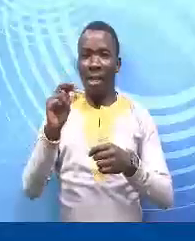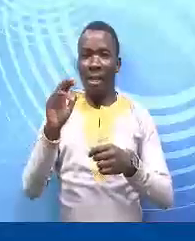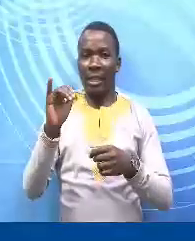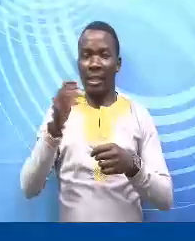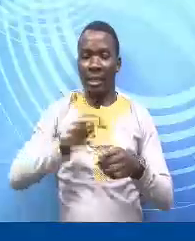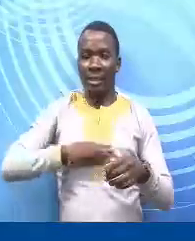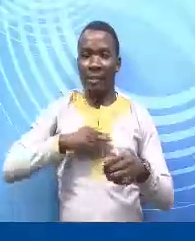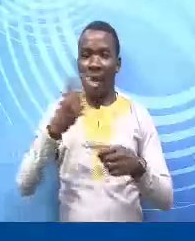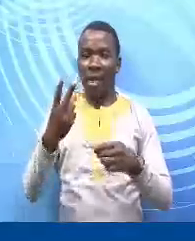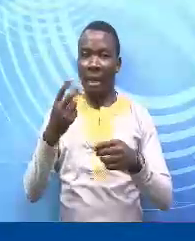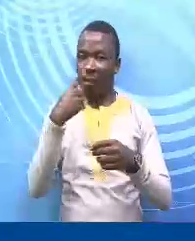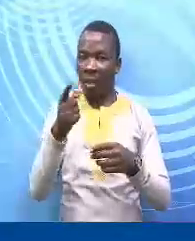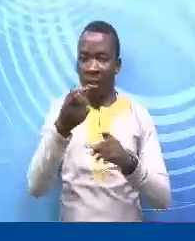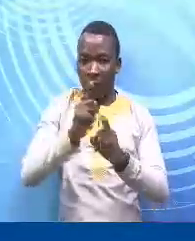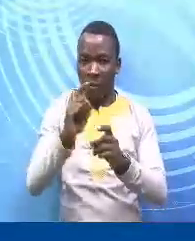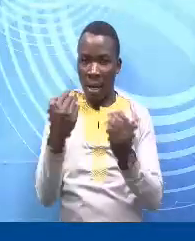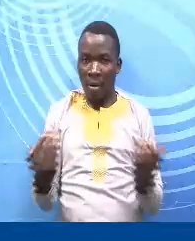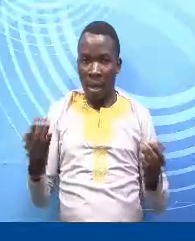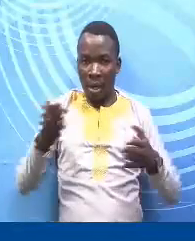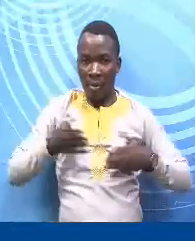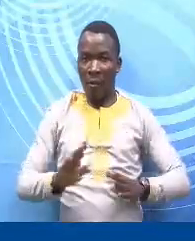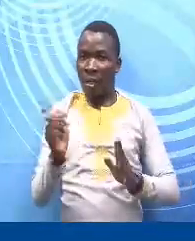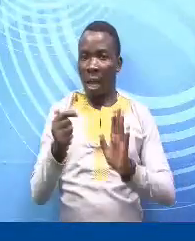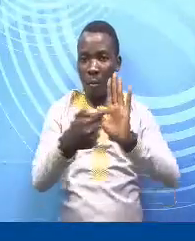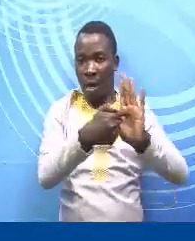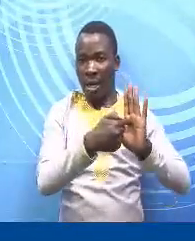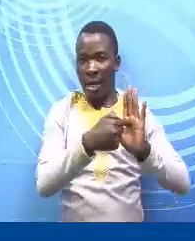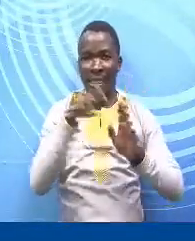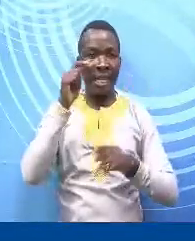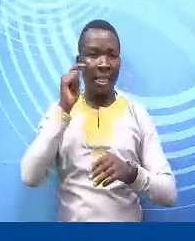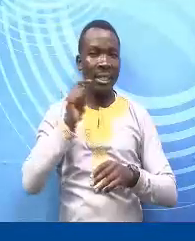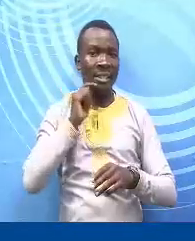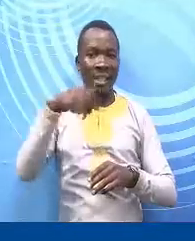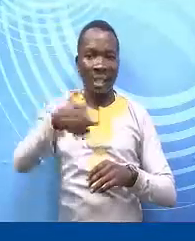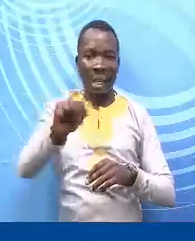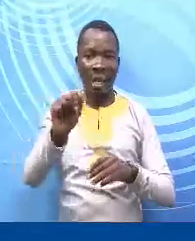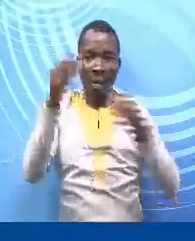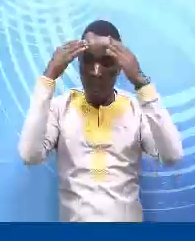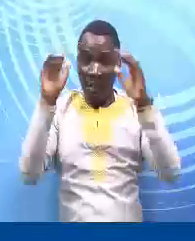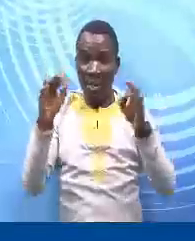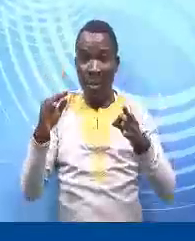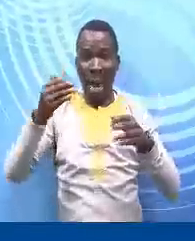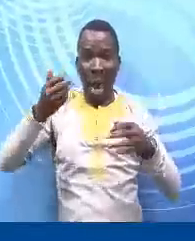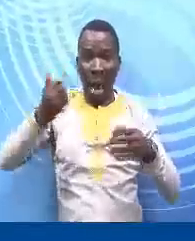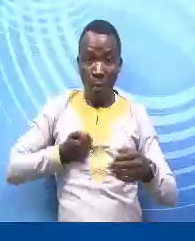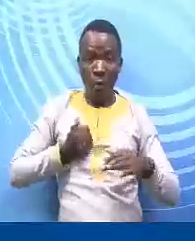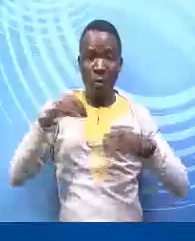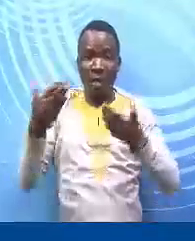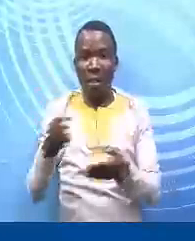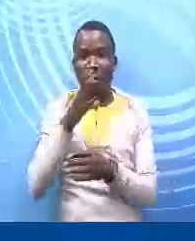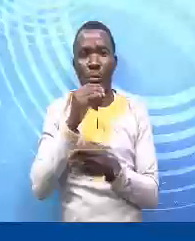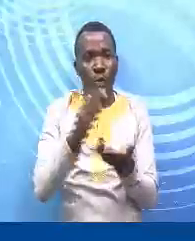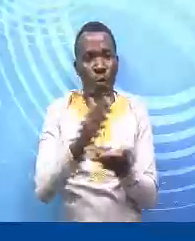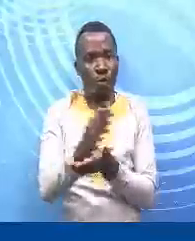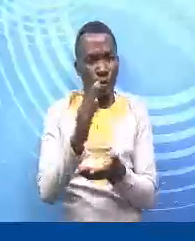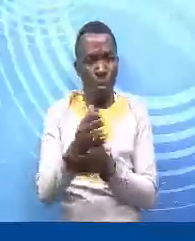bana kuva bavuka ngo bafite ikibazo cy'uko batagaragaza igitsina cyabo aho utabasha kumenya nimba ari abakobwa cyangwa se ari abahungu nubwo bwose